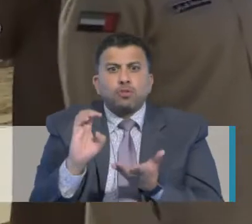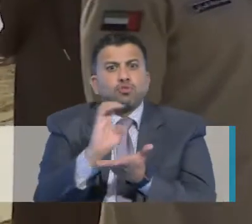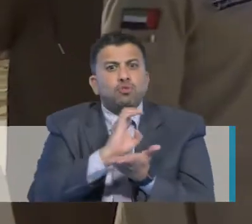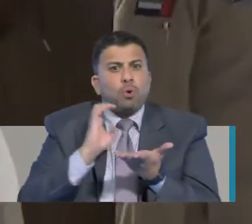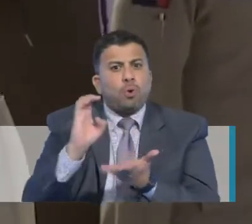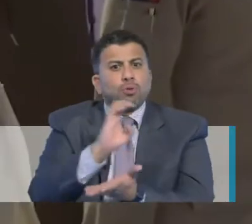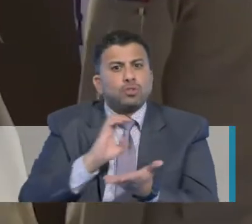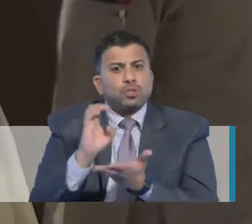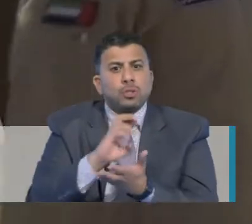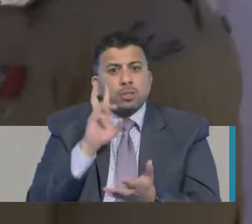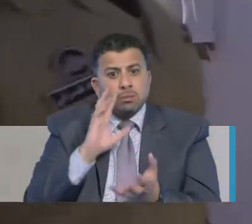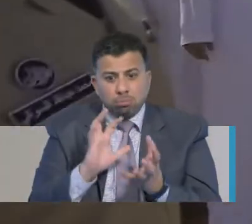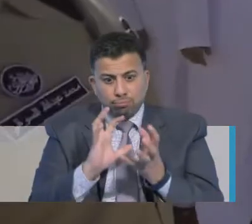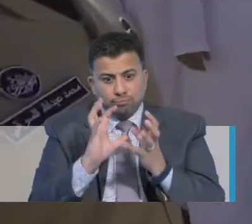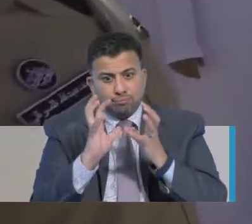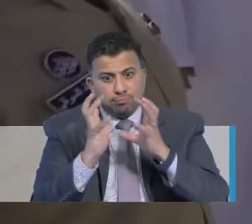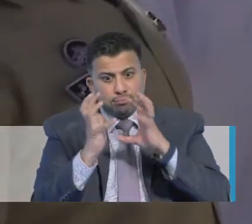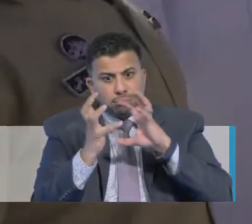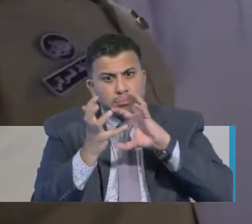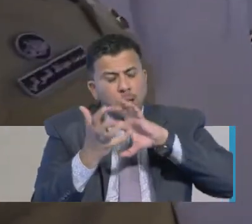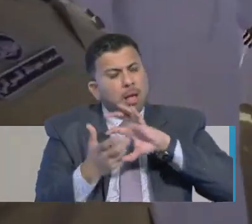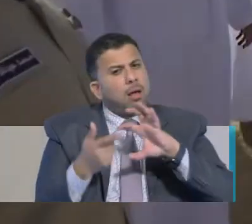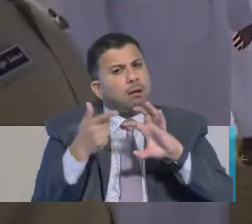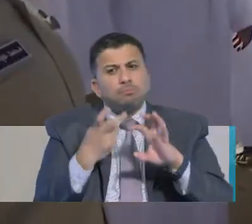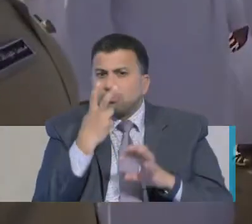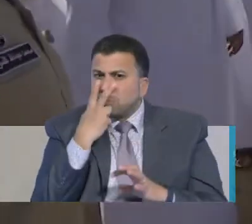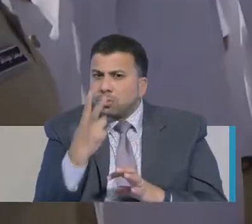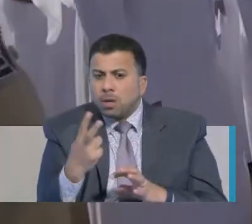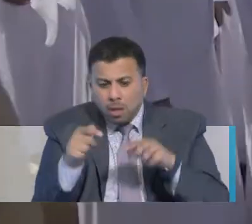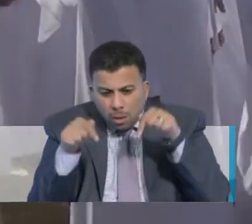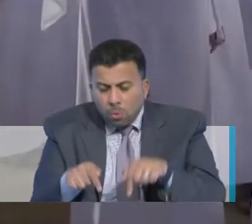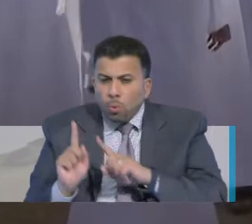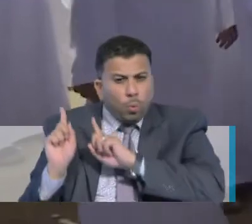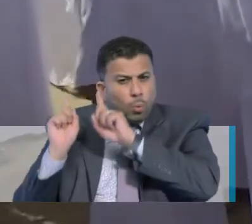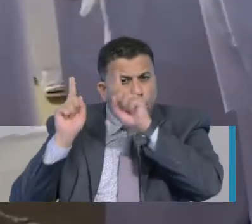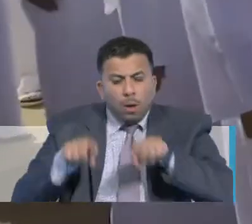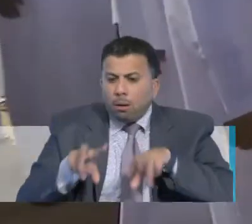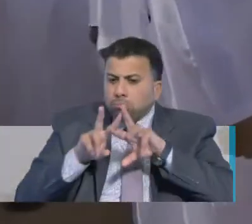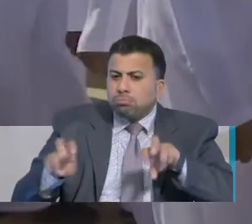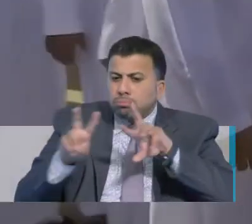التي شهدتها الكرة الأرضية وما تزال تشهدها حتى يومنا هذا.